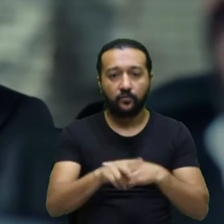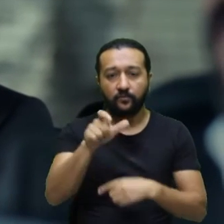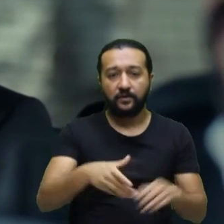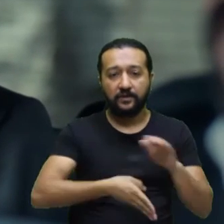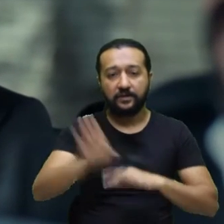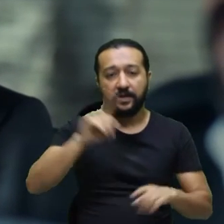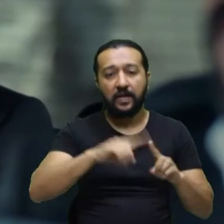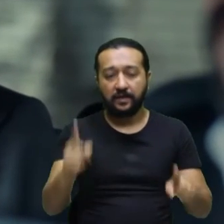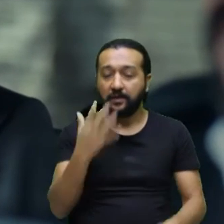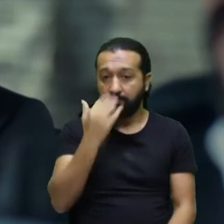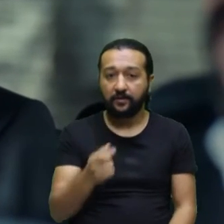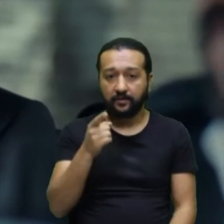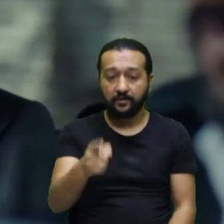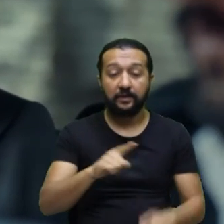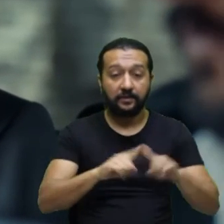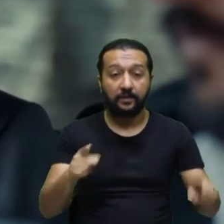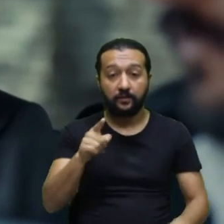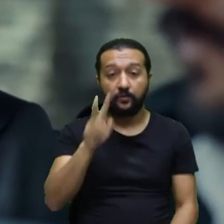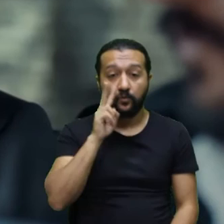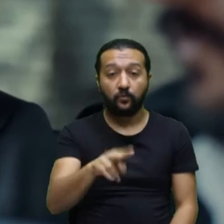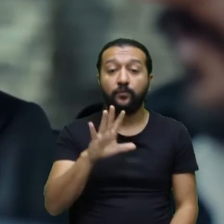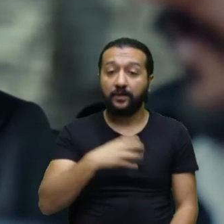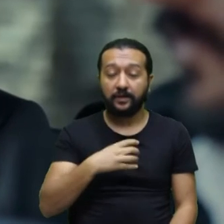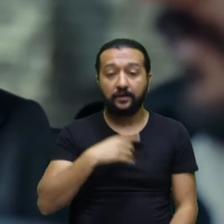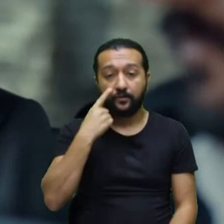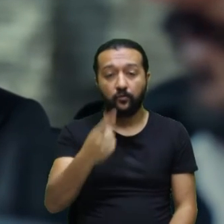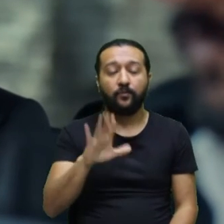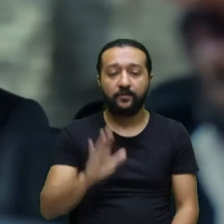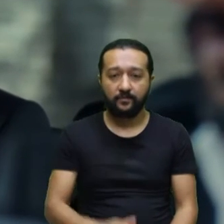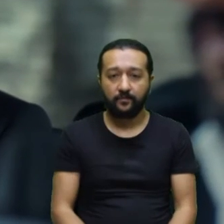Yusuf çıkana kadar bekleyin. Sakın